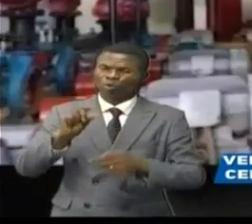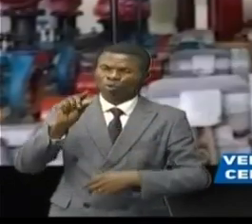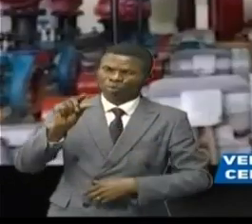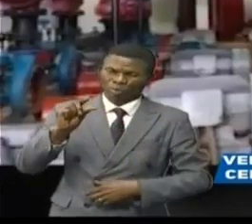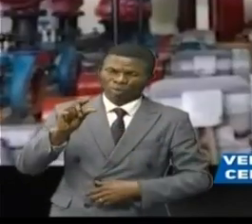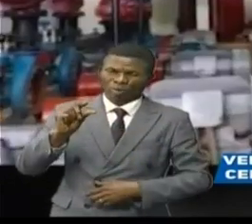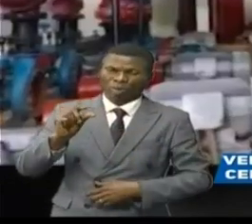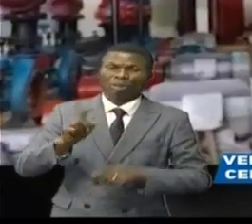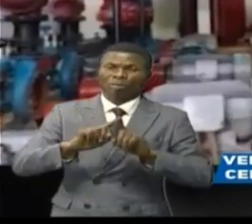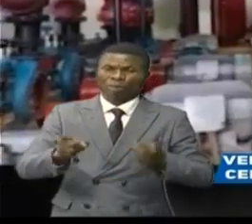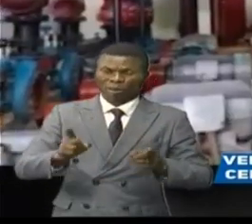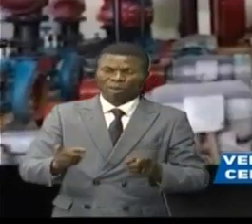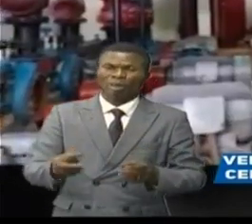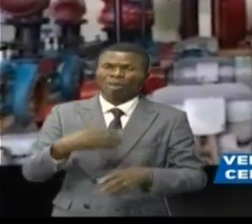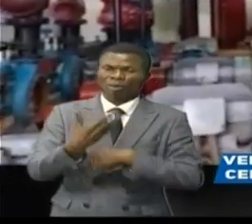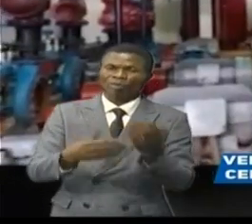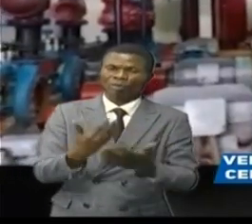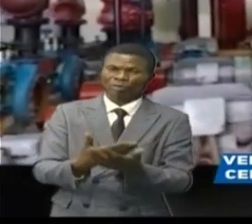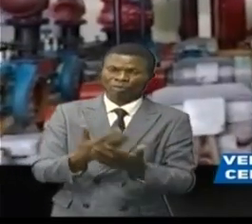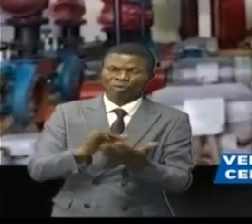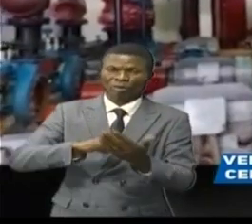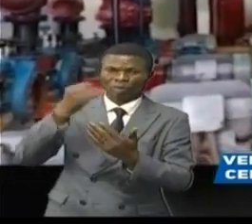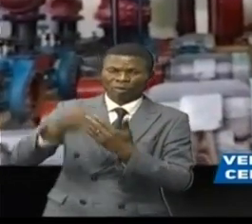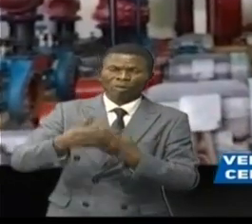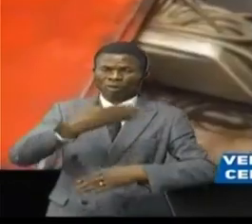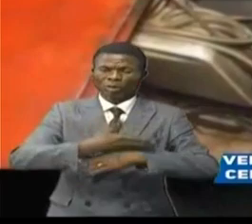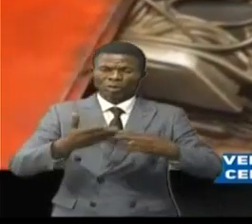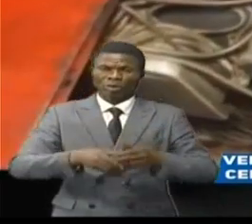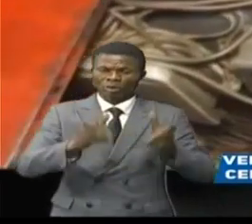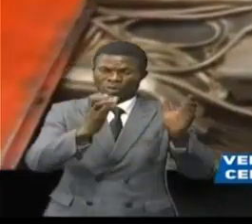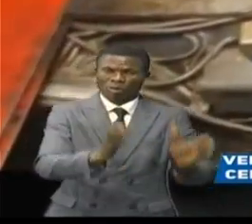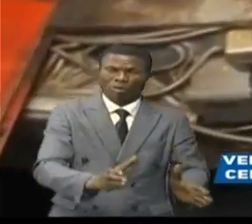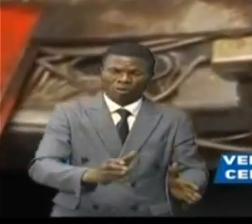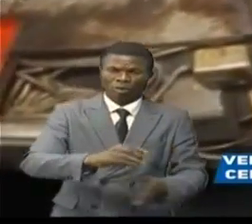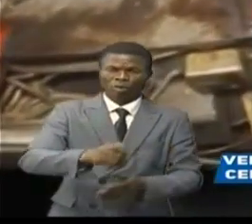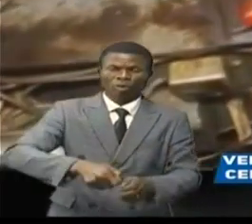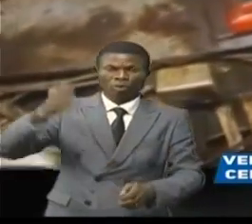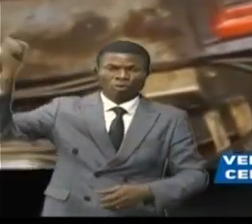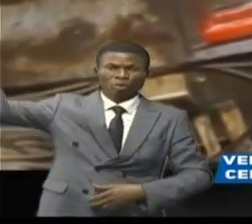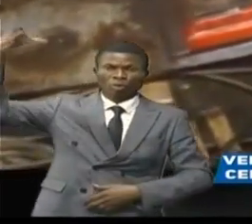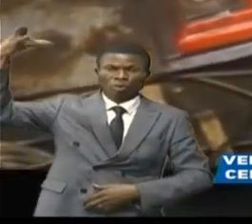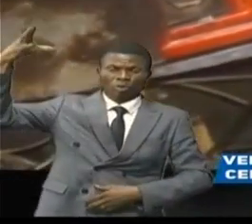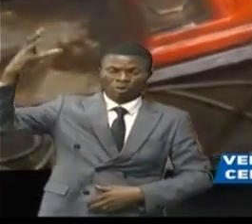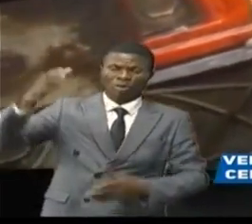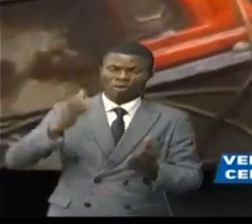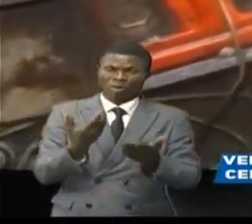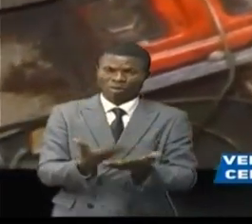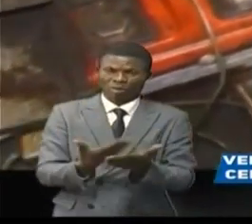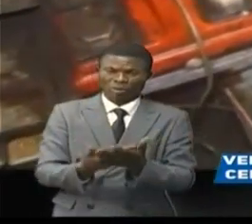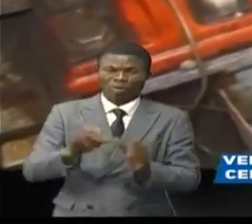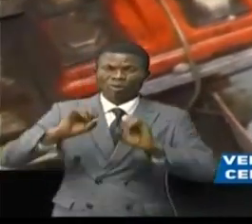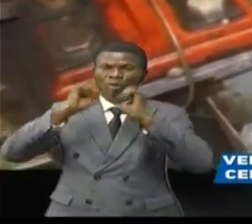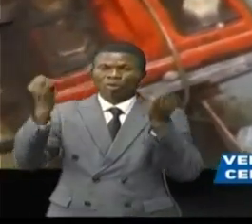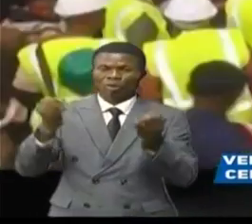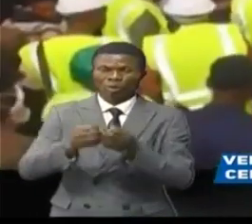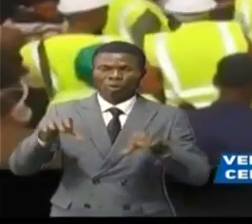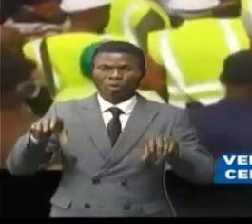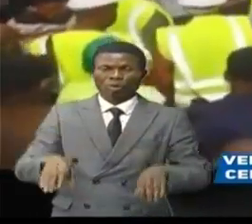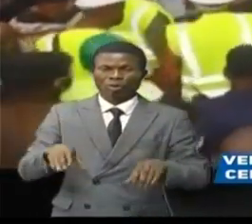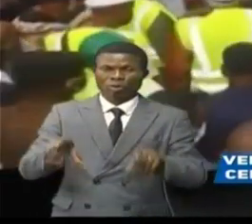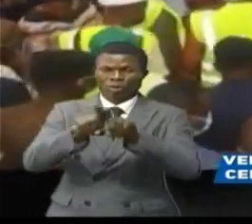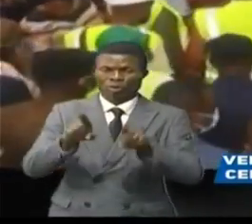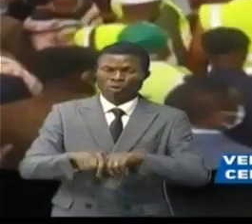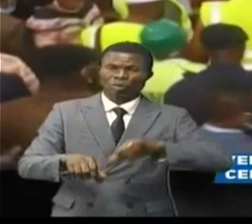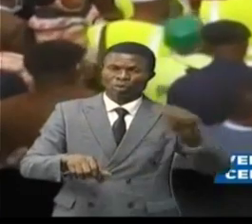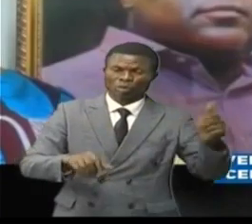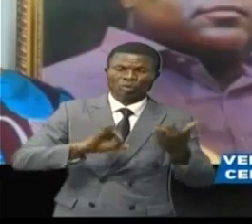Dans l'entretemps, il faut accélérer le projet d'installation de la centrale solaire de 10 MW avec la société Pongo ainsi que